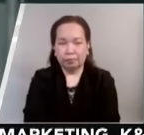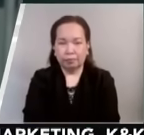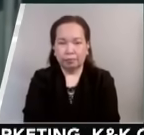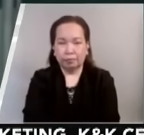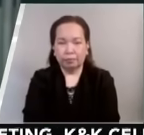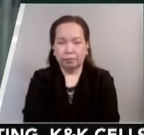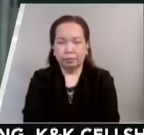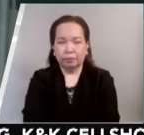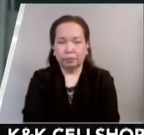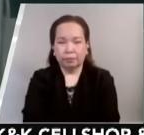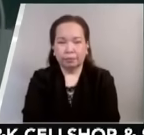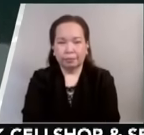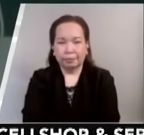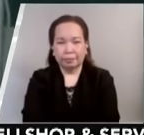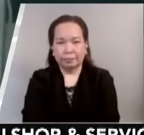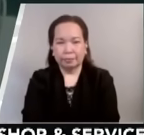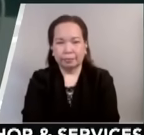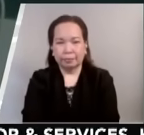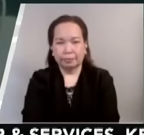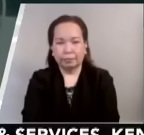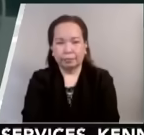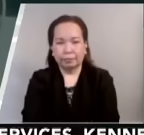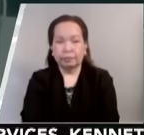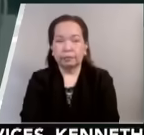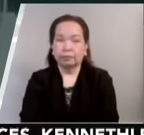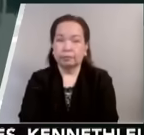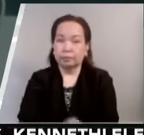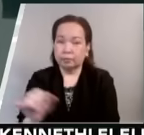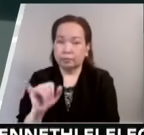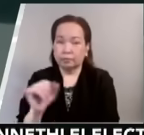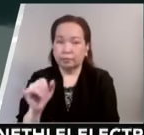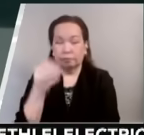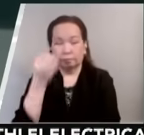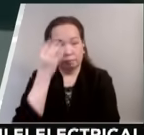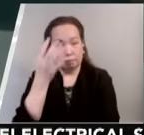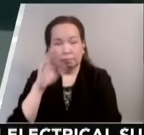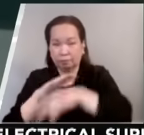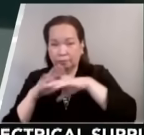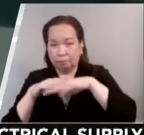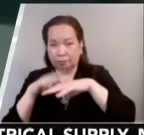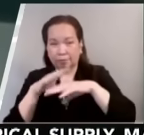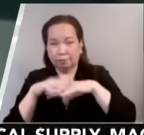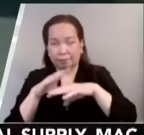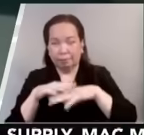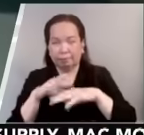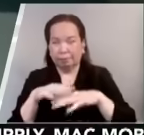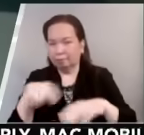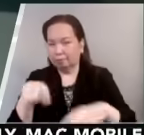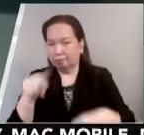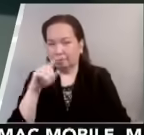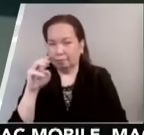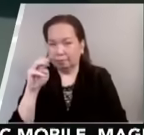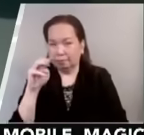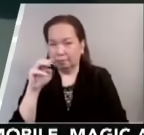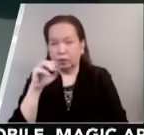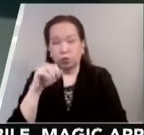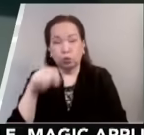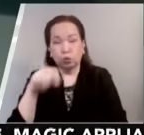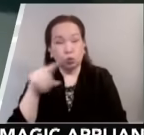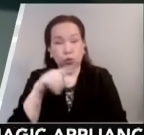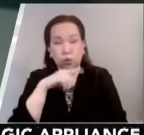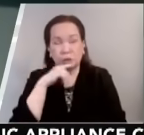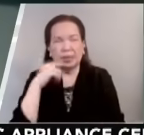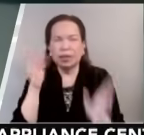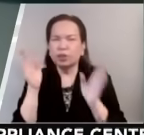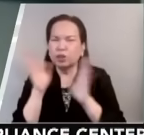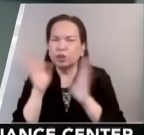tama at ah Maris muling paalala po ng DOH sa publiko kahit po maliliit na the pleas o sugat lang na dulot ang